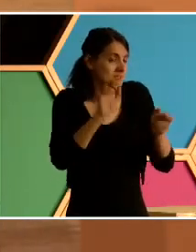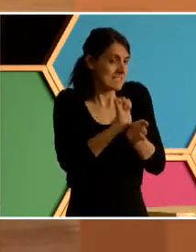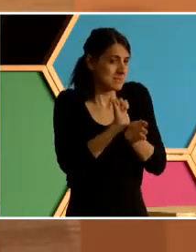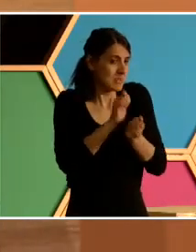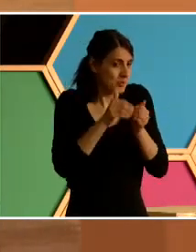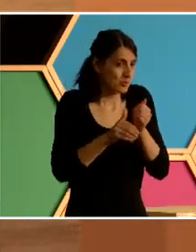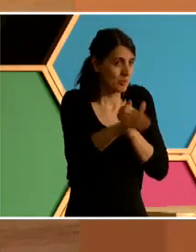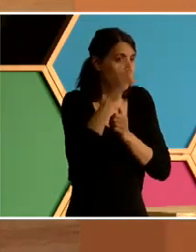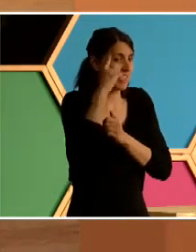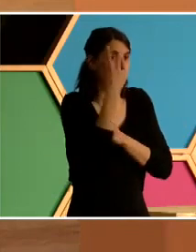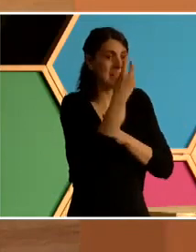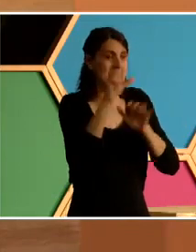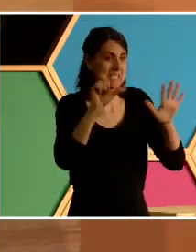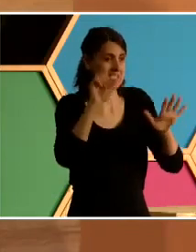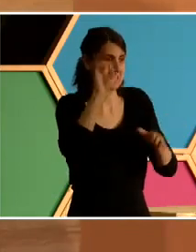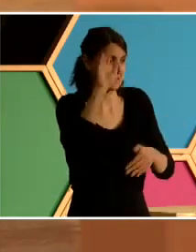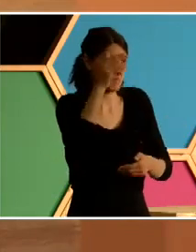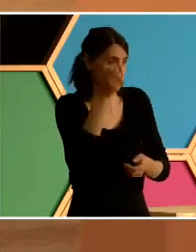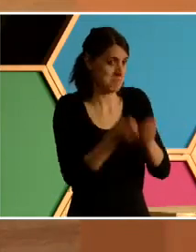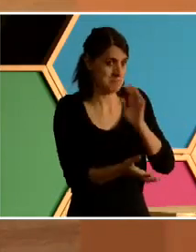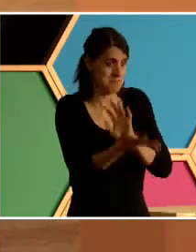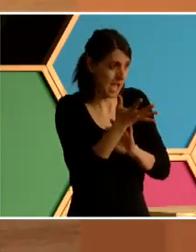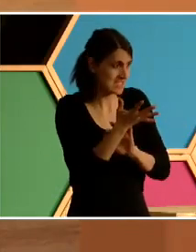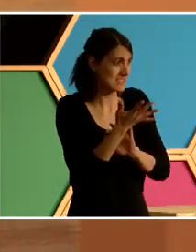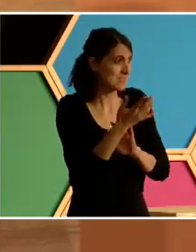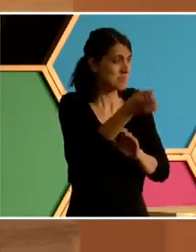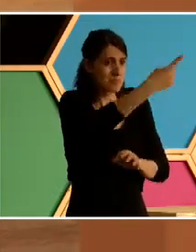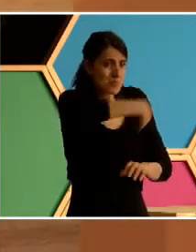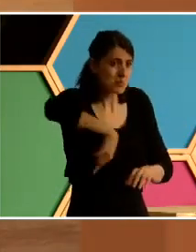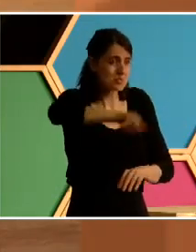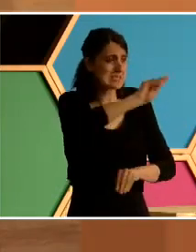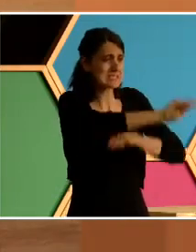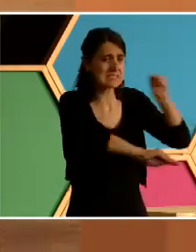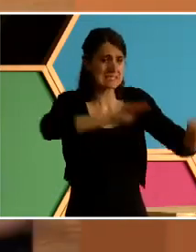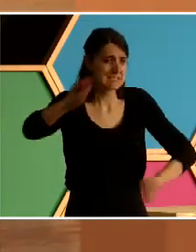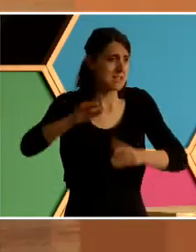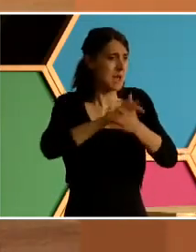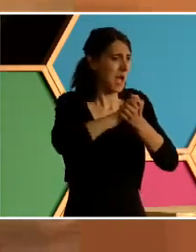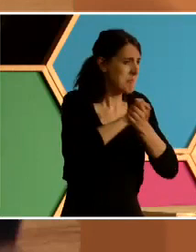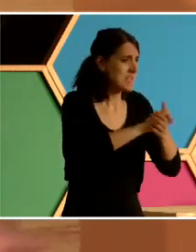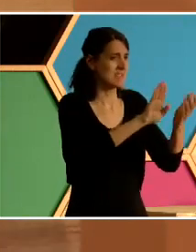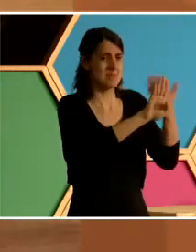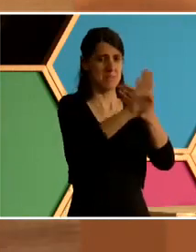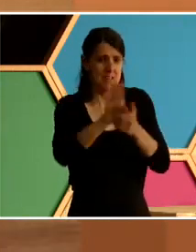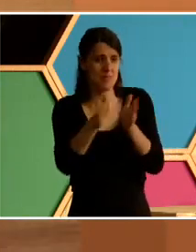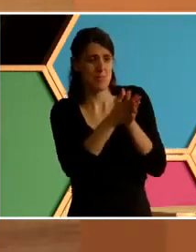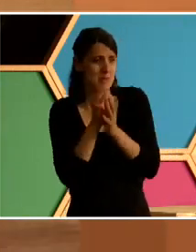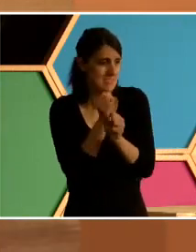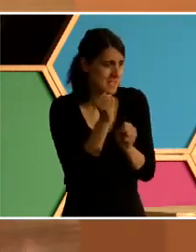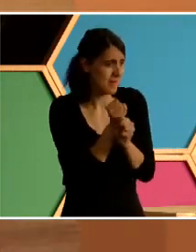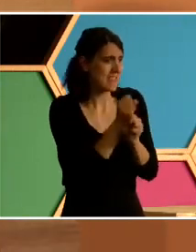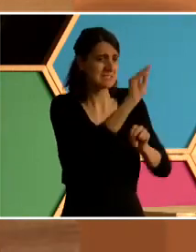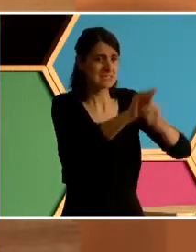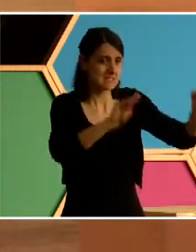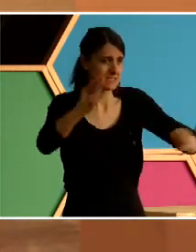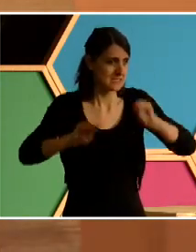demano que necessitem mobilitzar tot el vot, o sigui, que parleu amb veïnes, veïns, amics, amigues, familiars, gens de feina, perquè necessitem